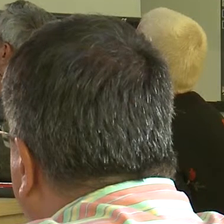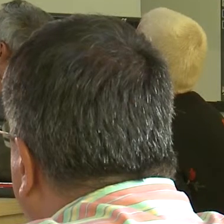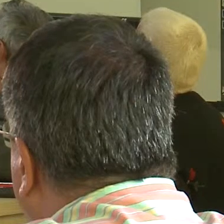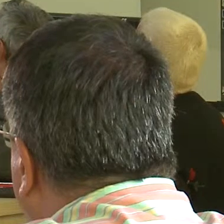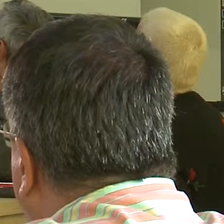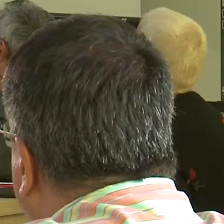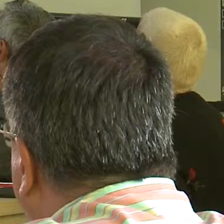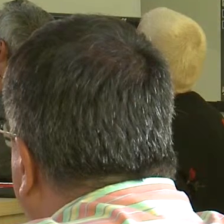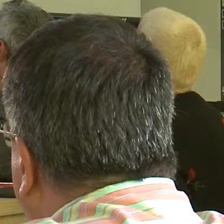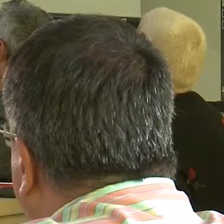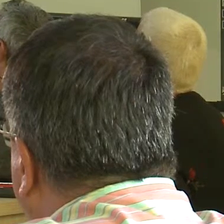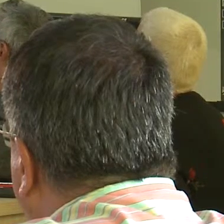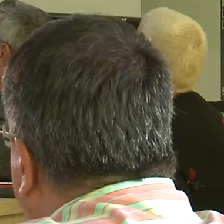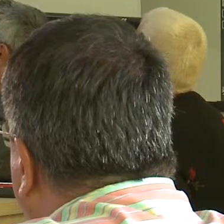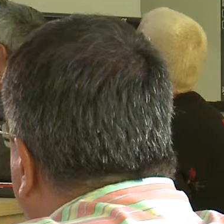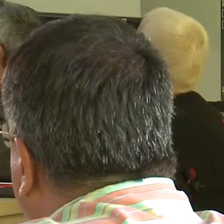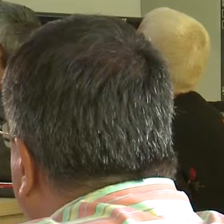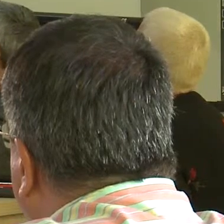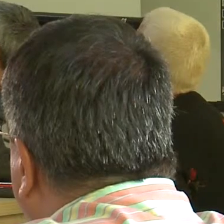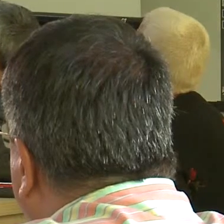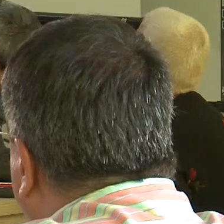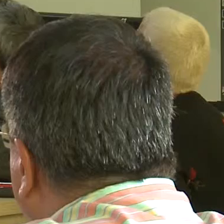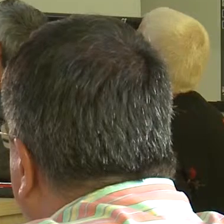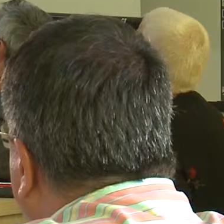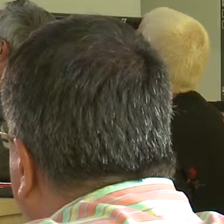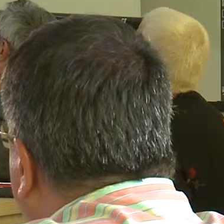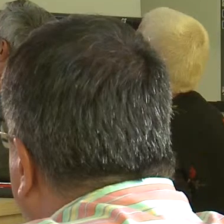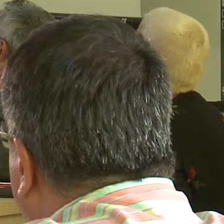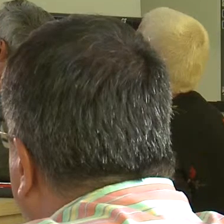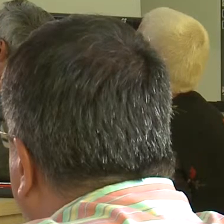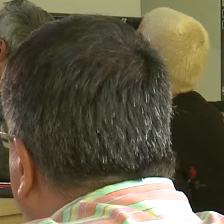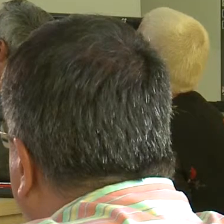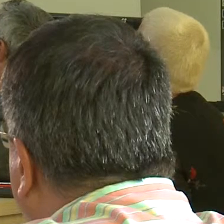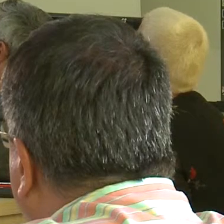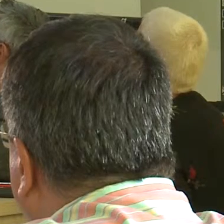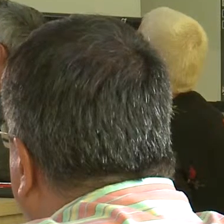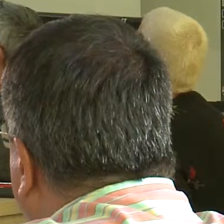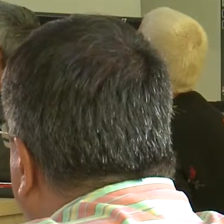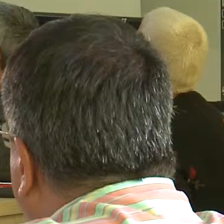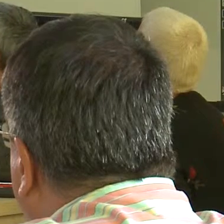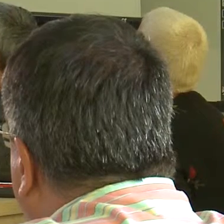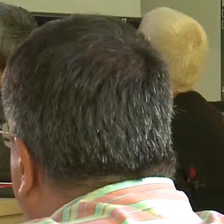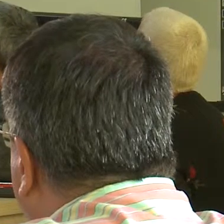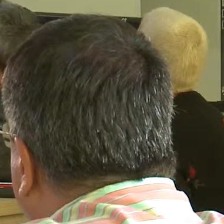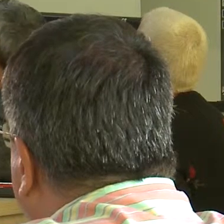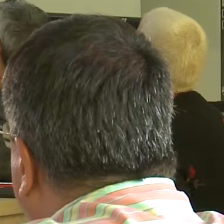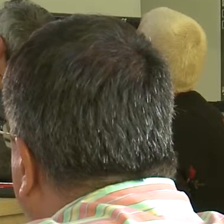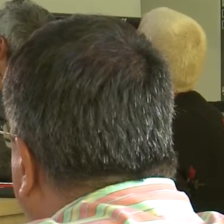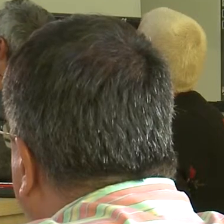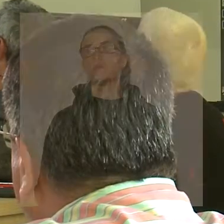ani jumate un băiețel nu mai știu Sincer De unde este